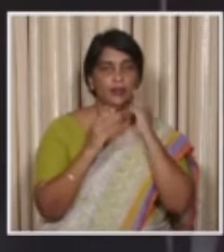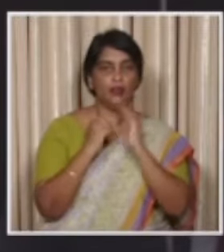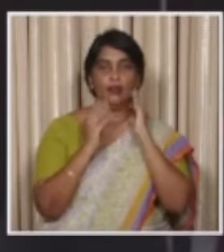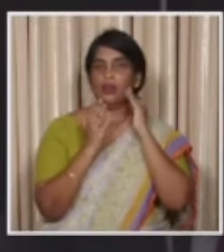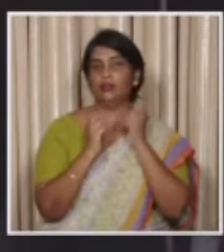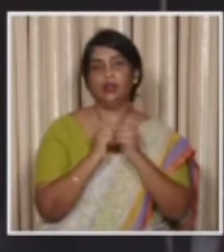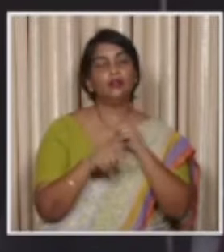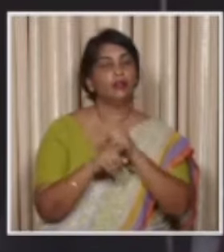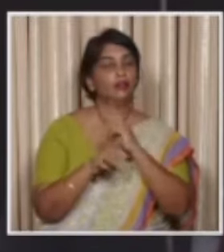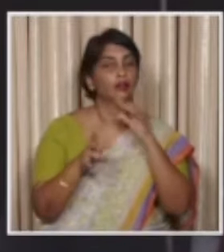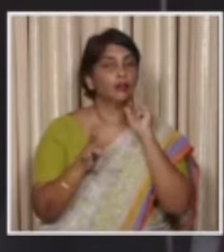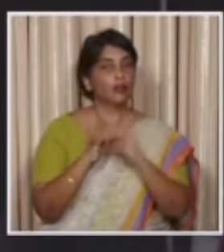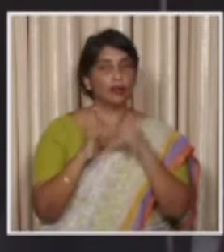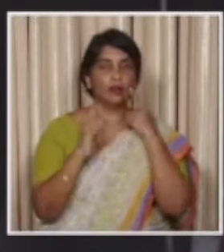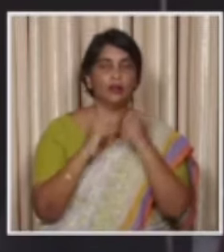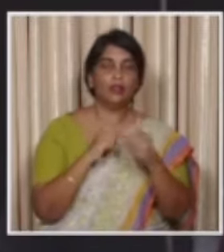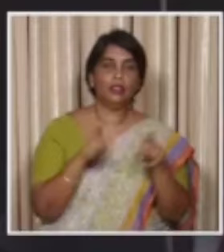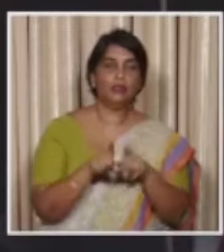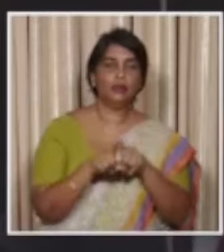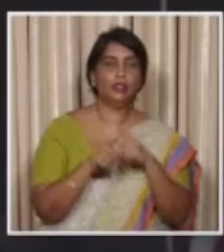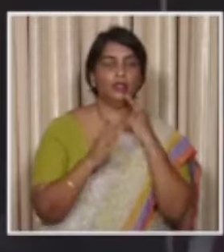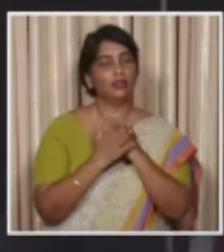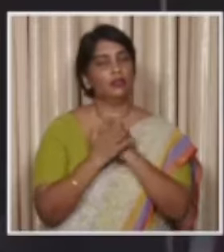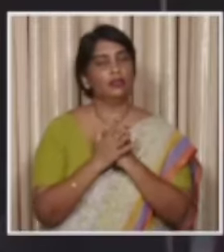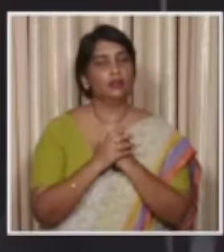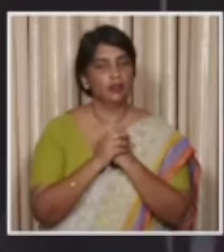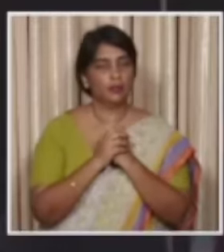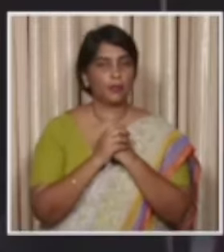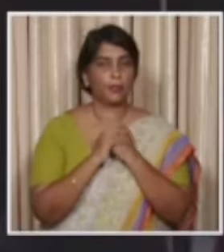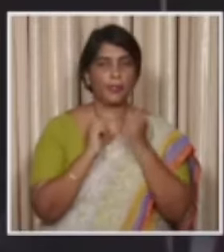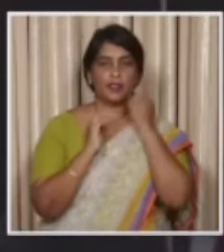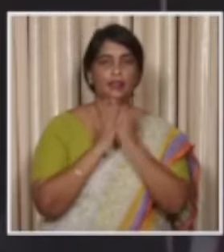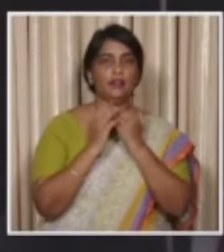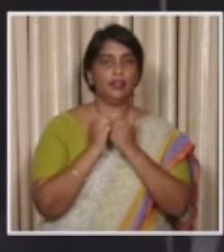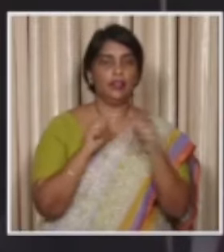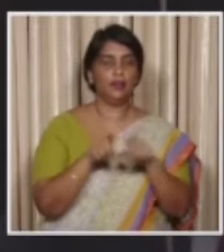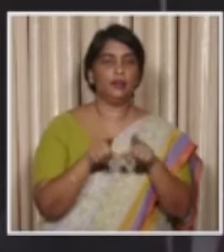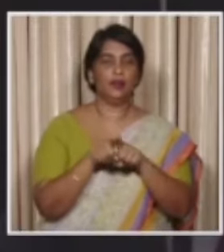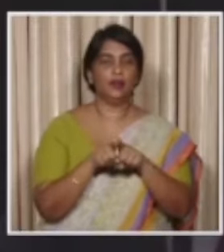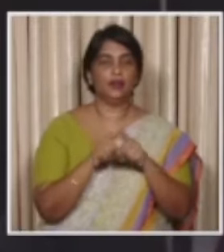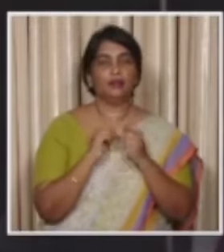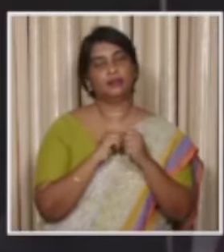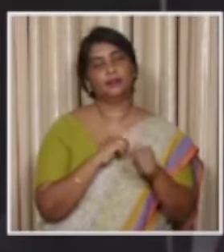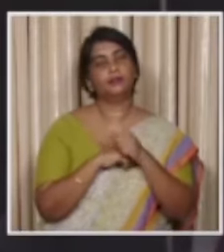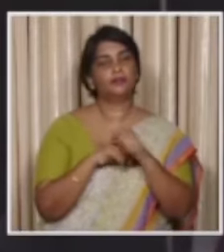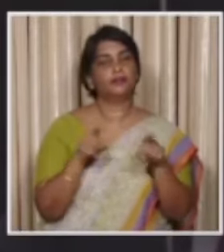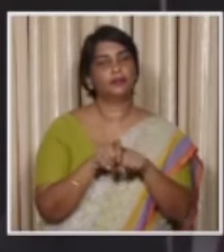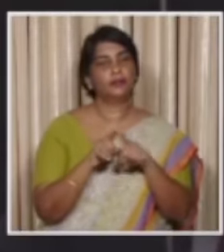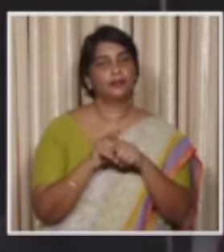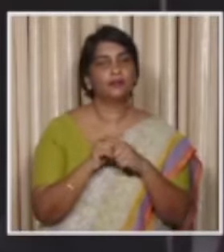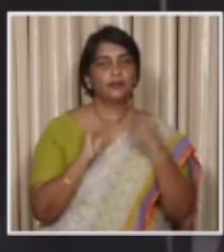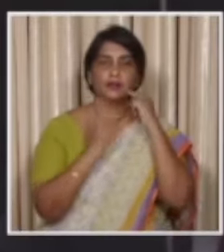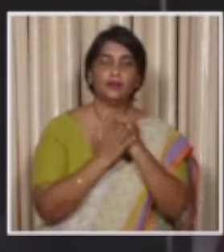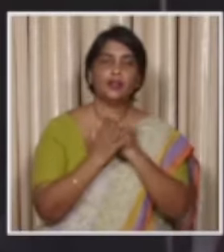පිළිබඳව සම්බන්ධීකරණ කමිටුවේ සාකච්ඡා කරලා මේ ශ්‍රී ලංකා ඉඩම් කොට කිරීමේ සංස්ථාවට දැනුම් දීමක් කරලා